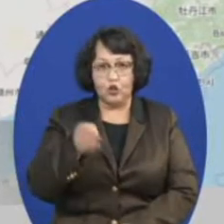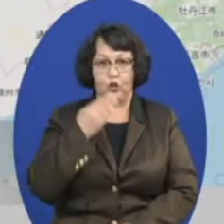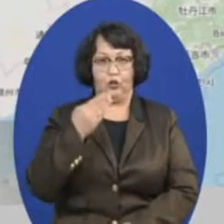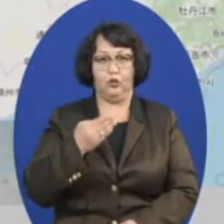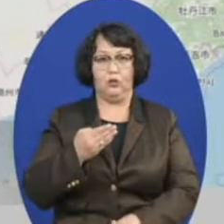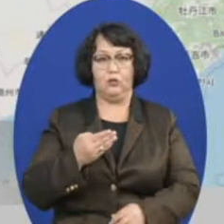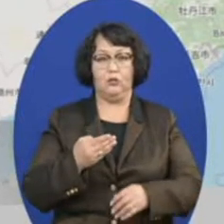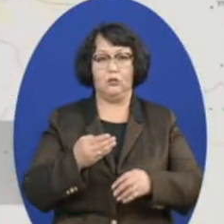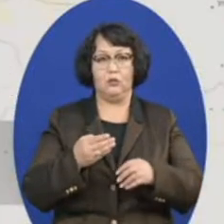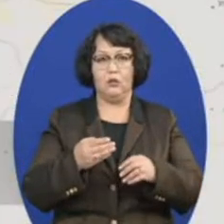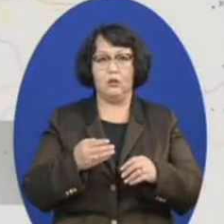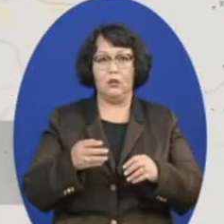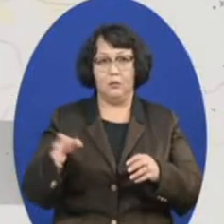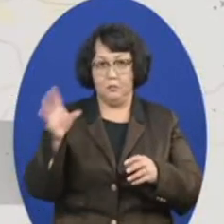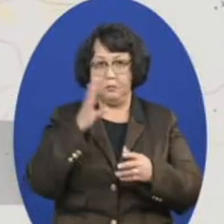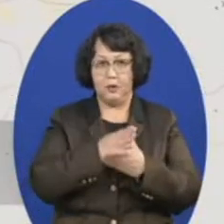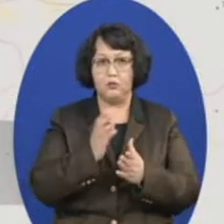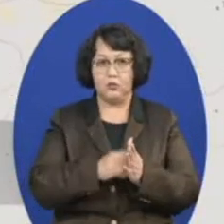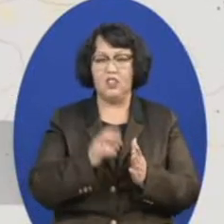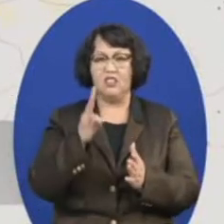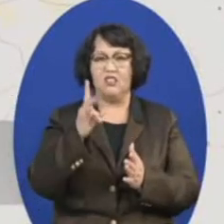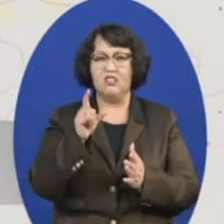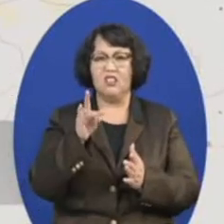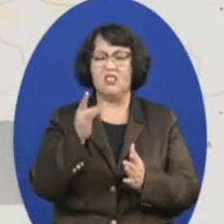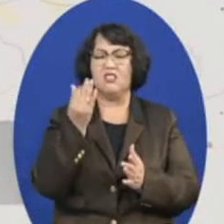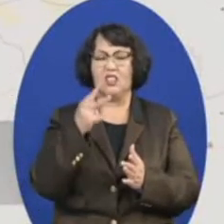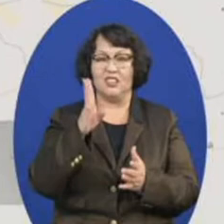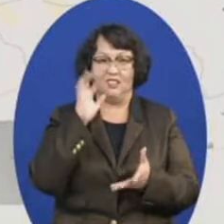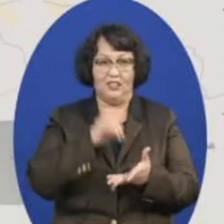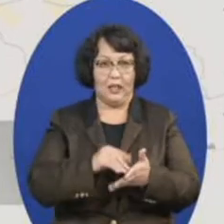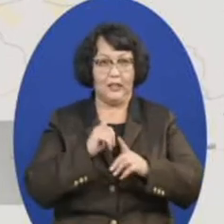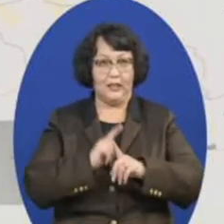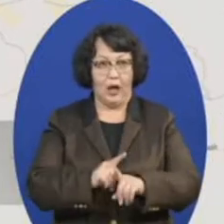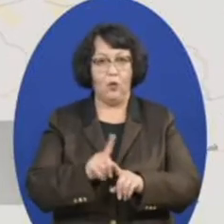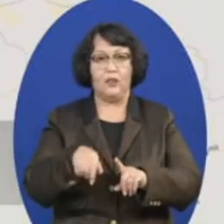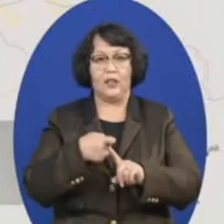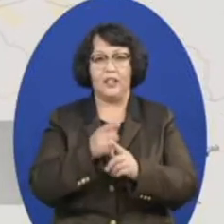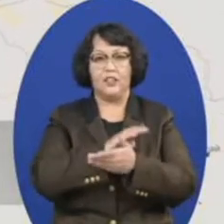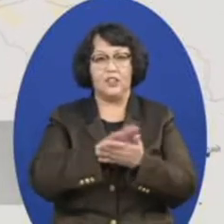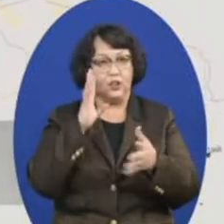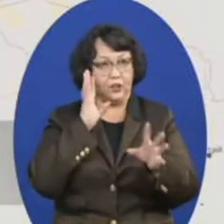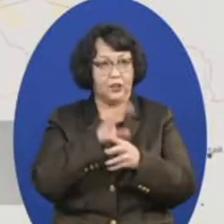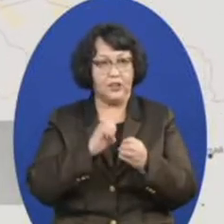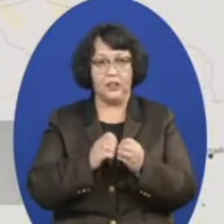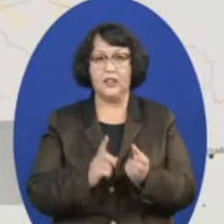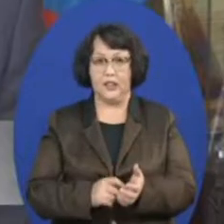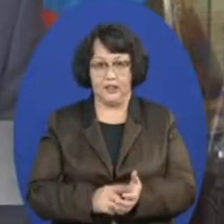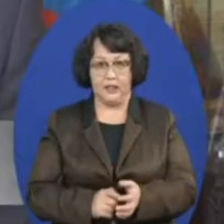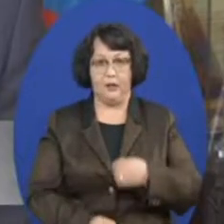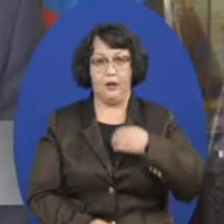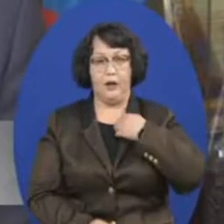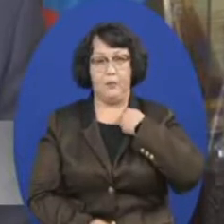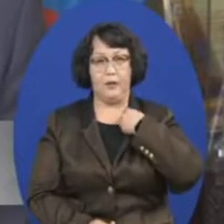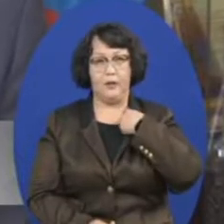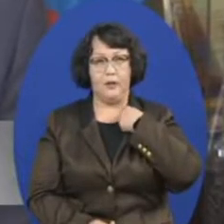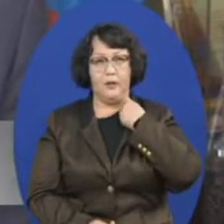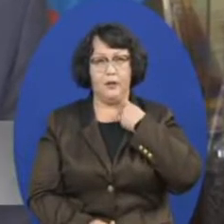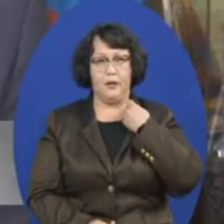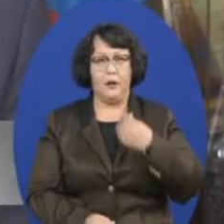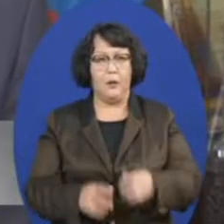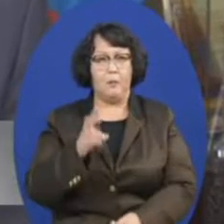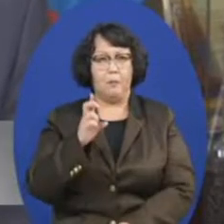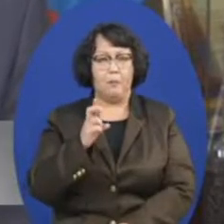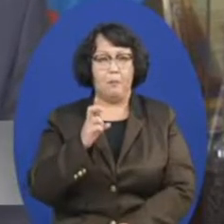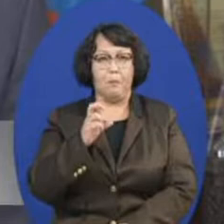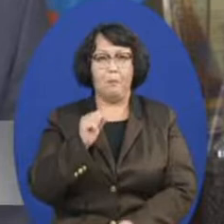нэг бичиглэлээр бичигддэг болох ёстой юм байна. Нэршил бүрийг стандартанд оруулж дахин шинжлэх хэрэгтэй гэж үйлээ. Баян Улгийн аймгийн маш олон зэрэг